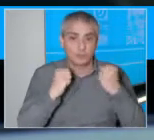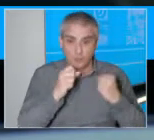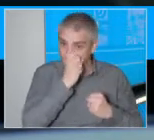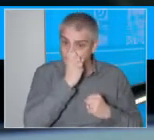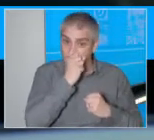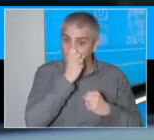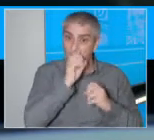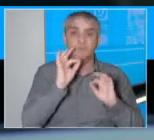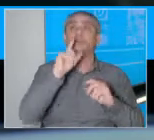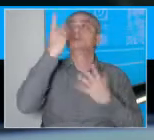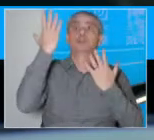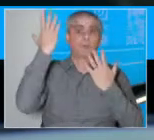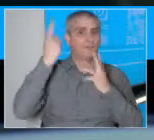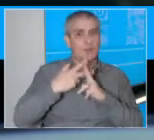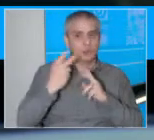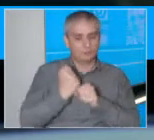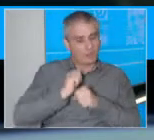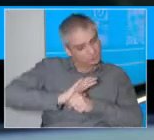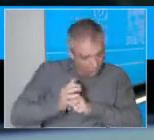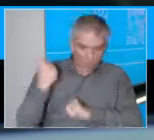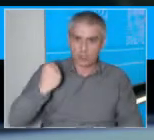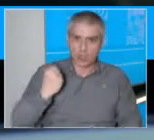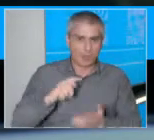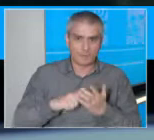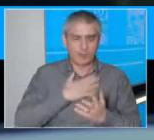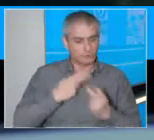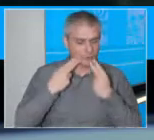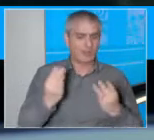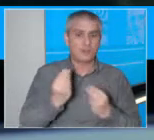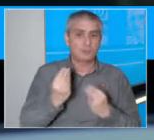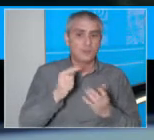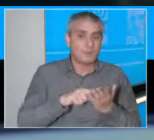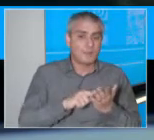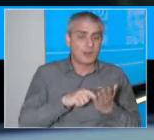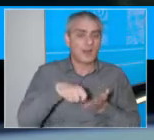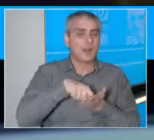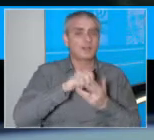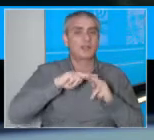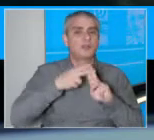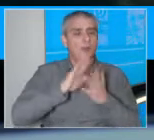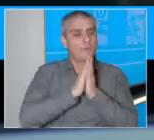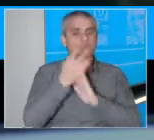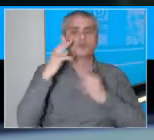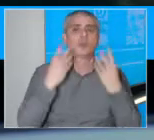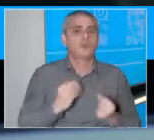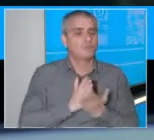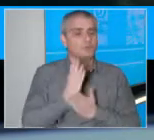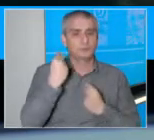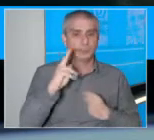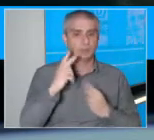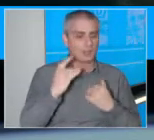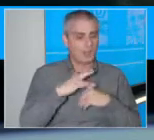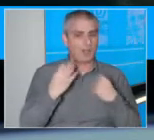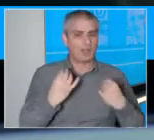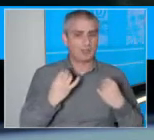לשם שמיים, לא כדי להפעיל כוח, לא כי אנחנו רוצים לנקום במישהו, אלא באמת כדי לתקן את העולם, להפוך אותו לטוב יותר, למוסרי יותר, למעודן